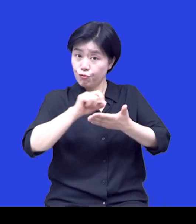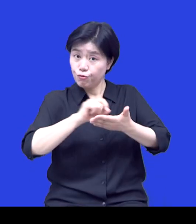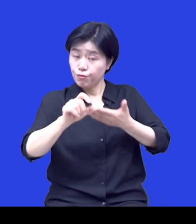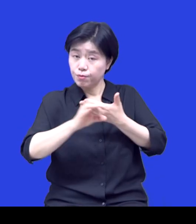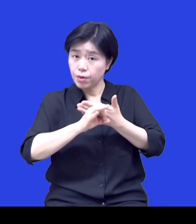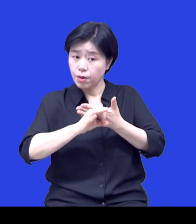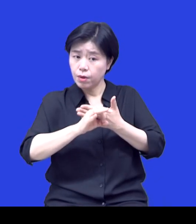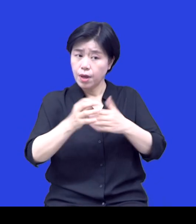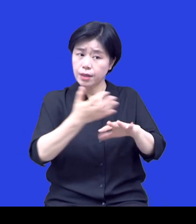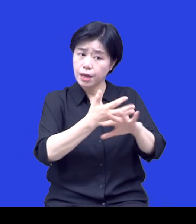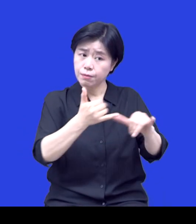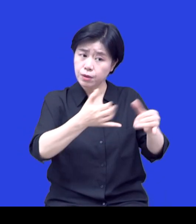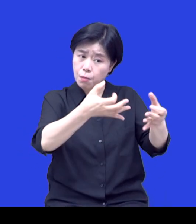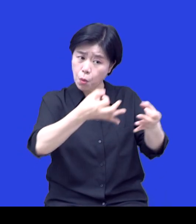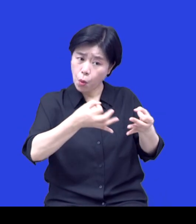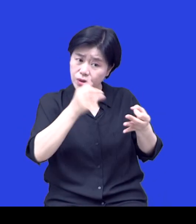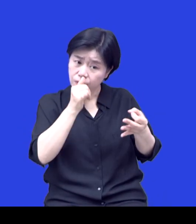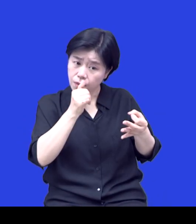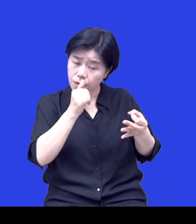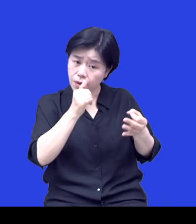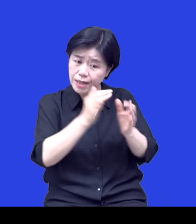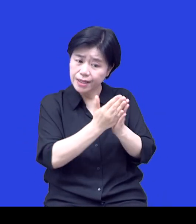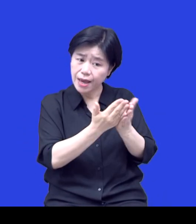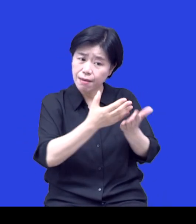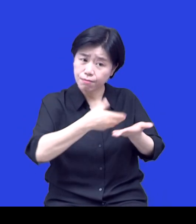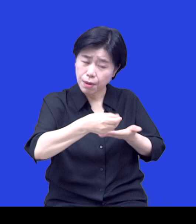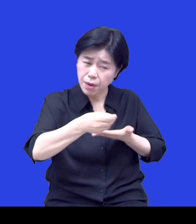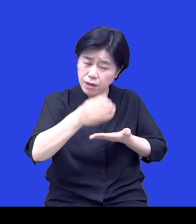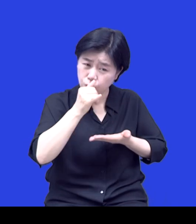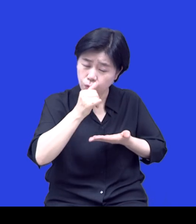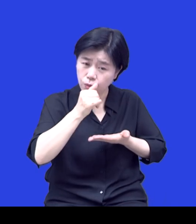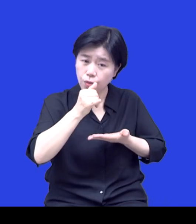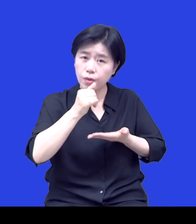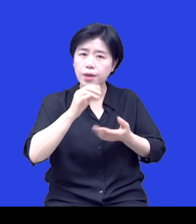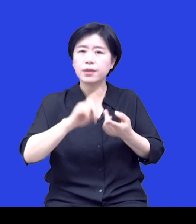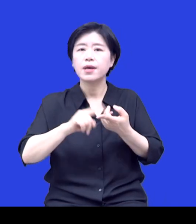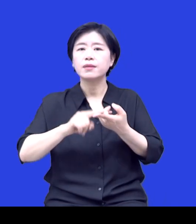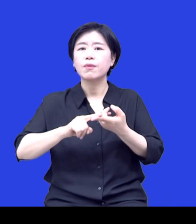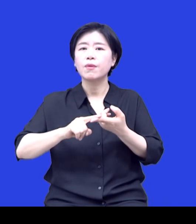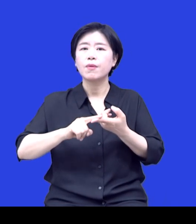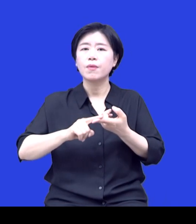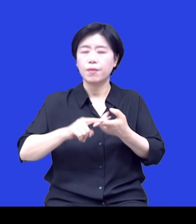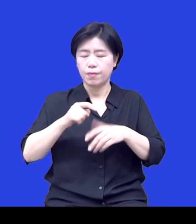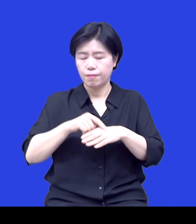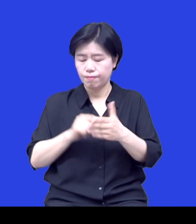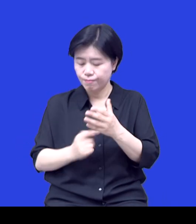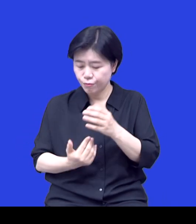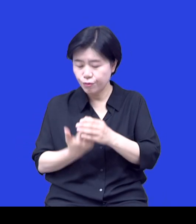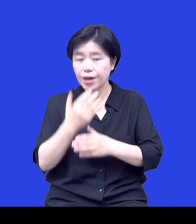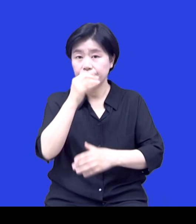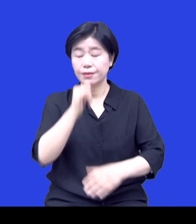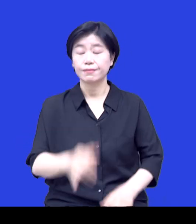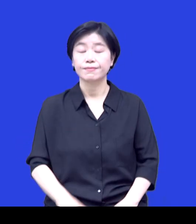읽어줄까? 그 꿈이 하나님이 그 말을 통해서 끊임없이 나한테 자라게 하시더라고요.